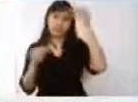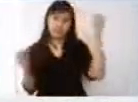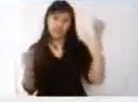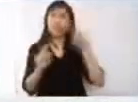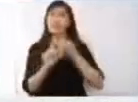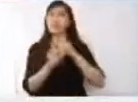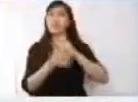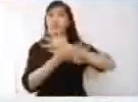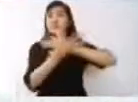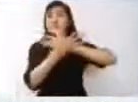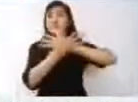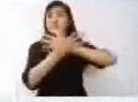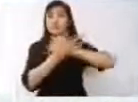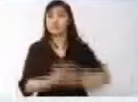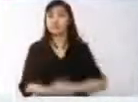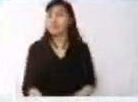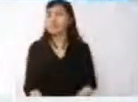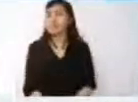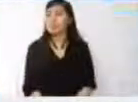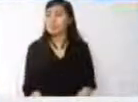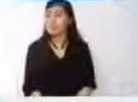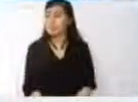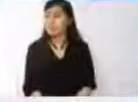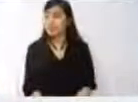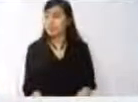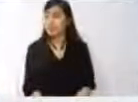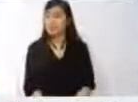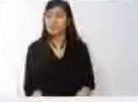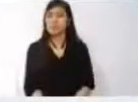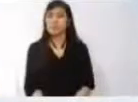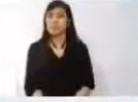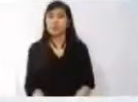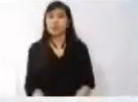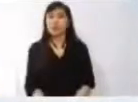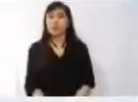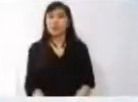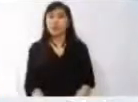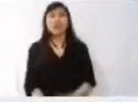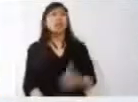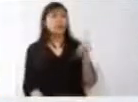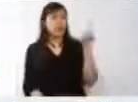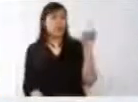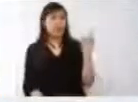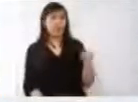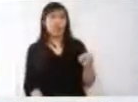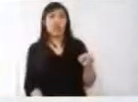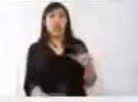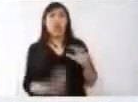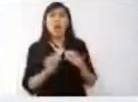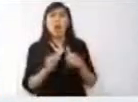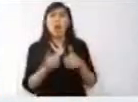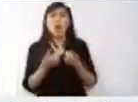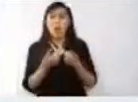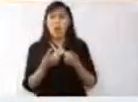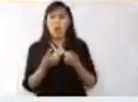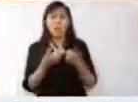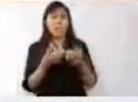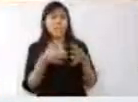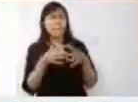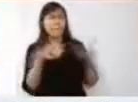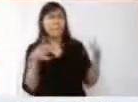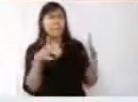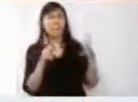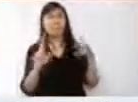emergency na naka-apekto rin po sa pagbukas ng mga negosyo at ng mga opisina. May mga Pilipino po, may mga kababayan po tayo